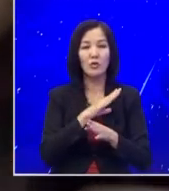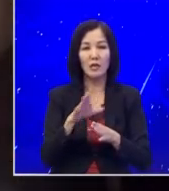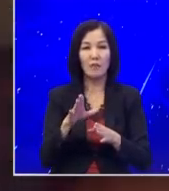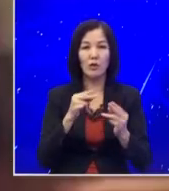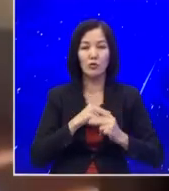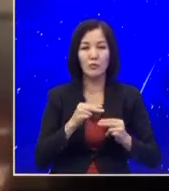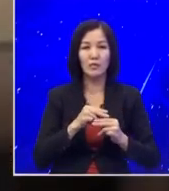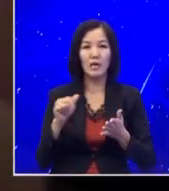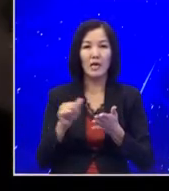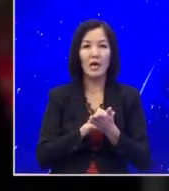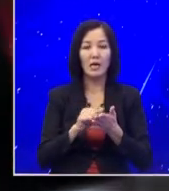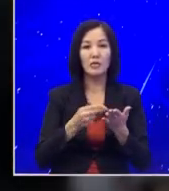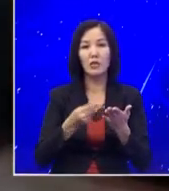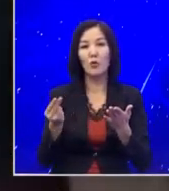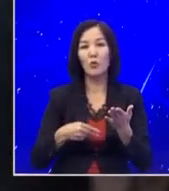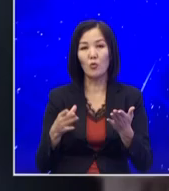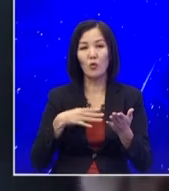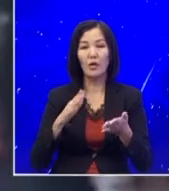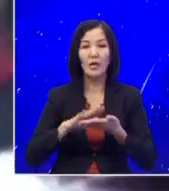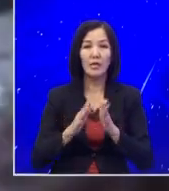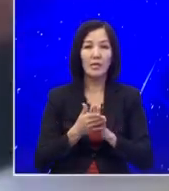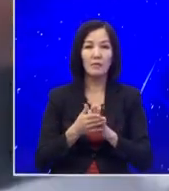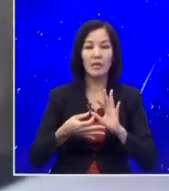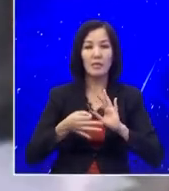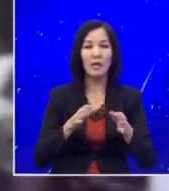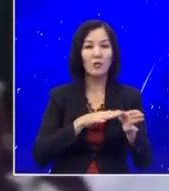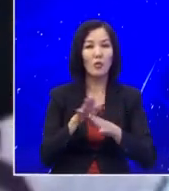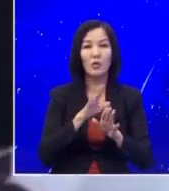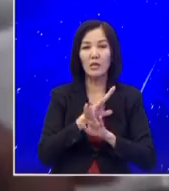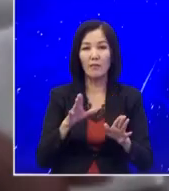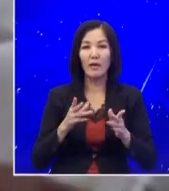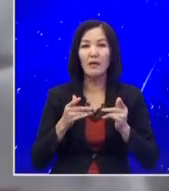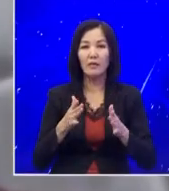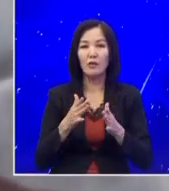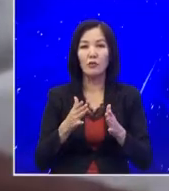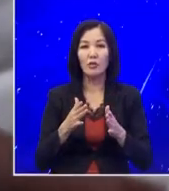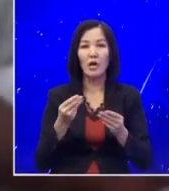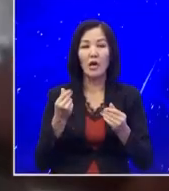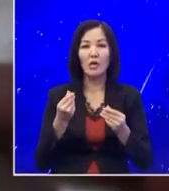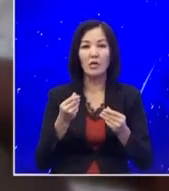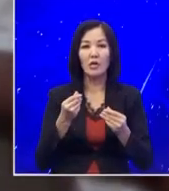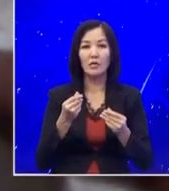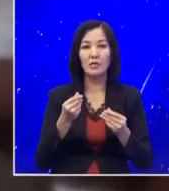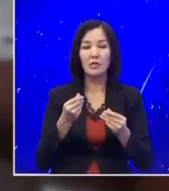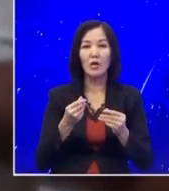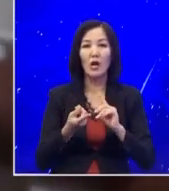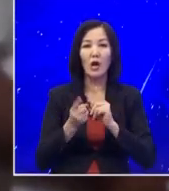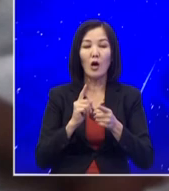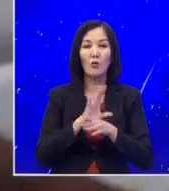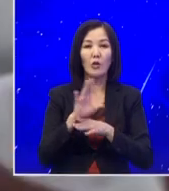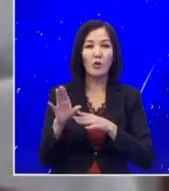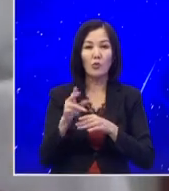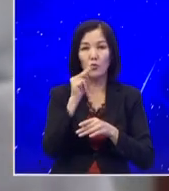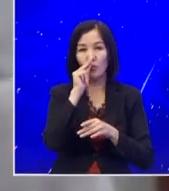орындалмаған жұмыстар актісіне қол қойған. Олар келісім шарттың нақты орындалмаған талаптары үшін ақша қаражатын аудару